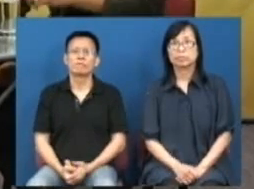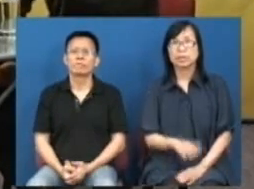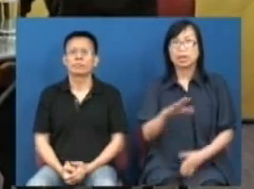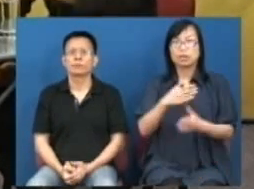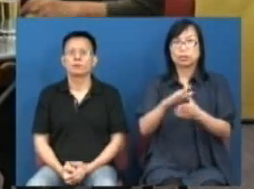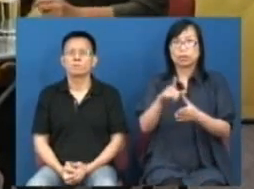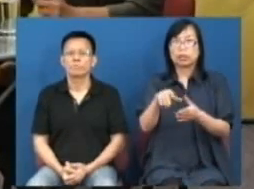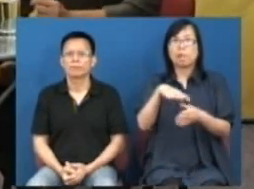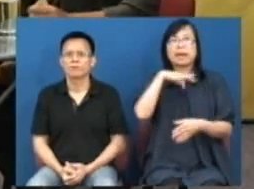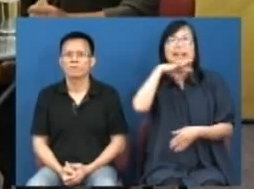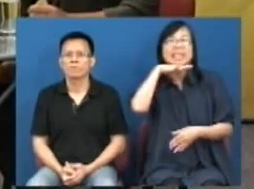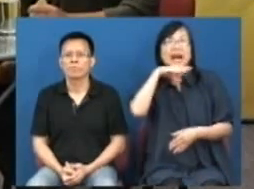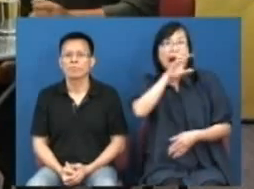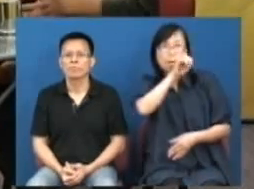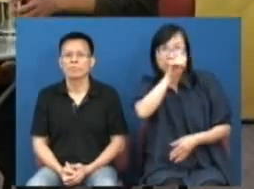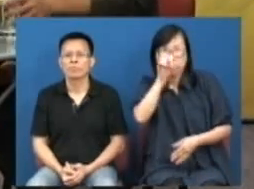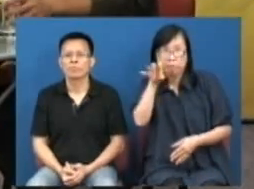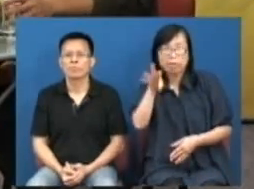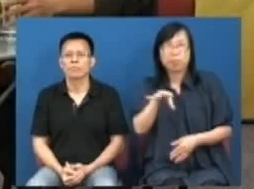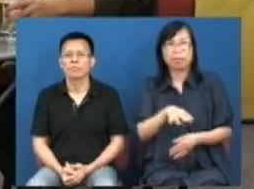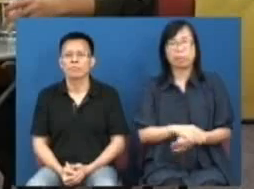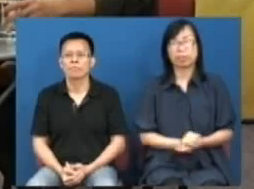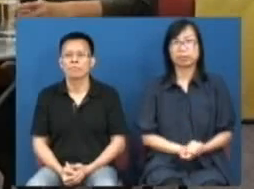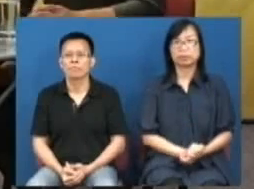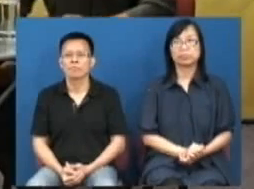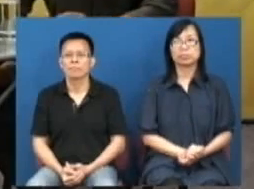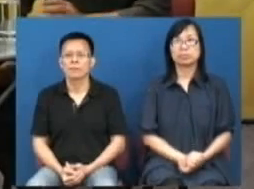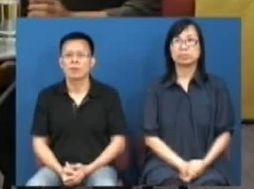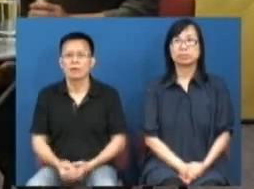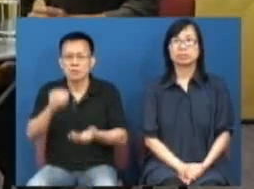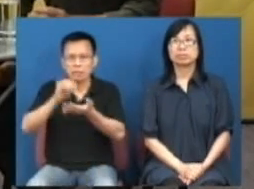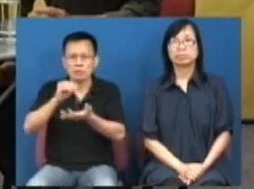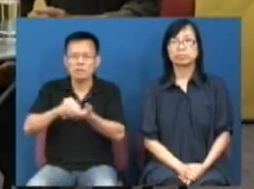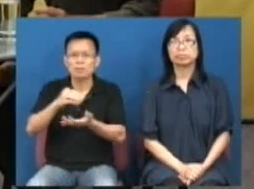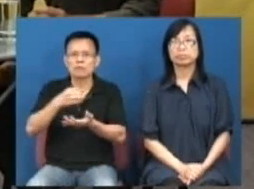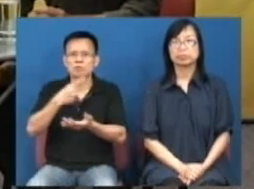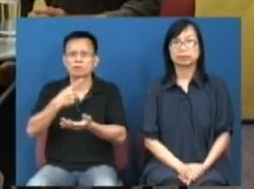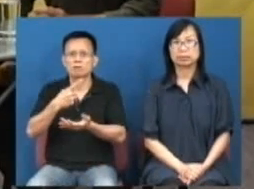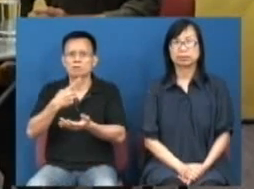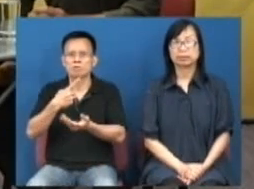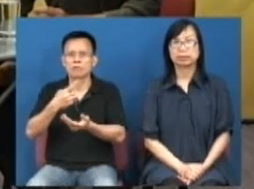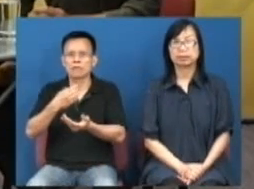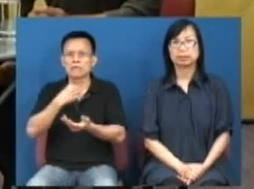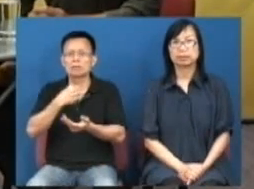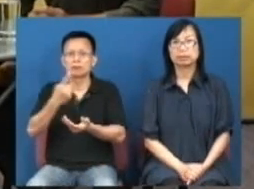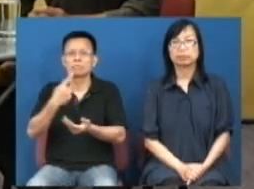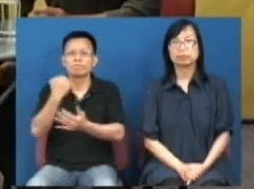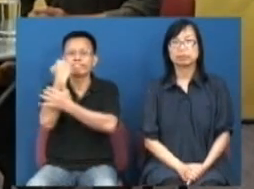所以你咪假諮詢咯，所以成日咪話喺度話， 一定要唔好放過呢啲咁樣嘅係